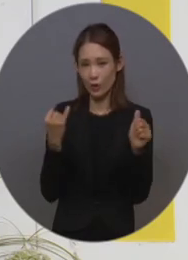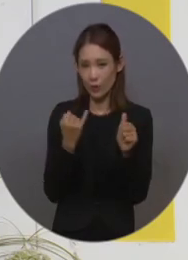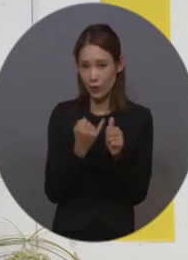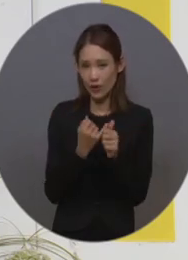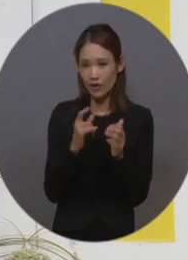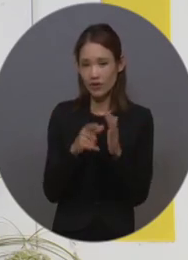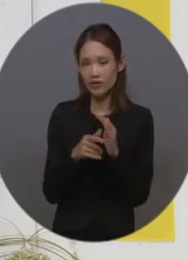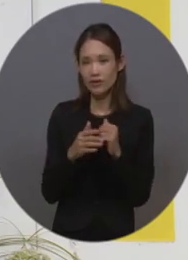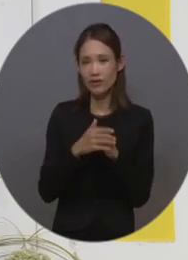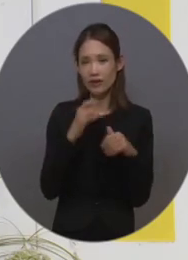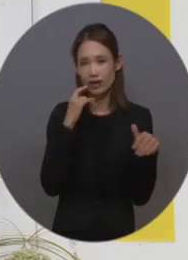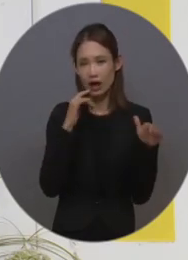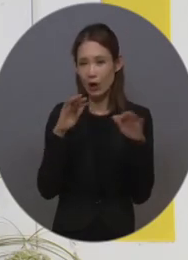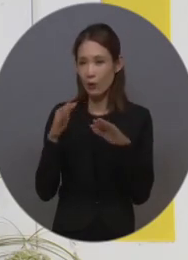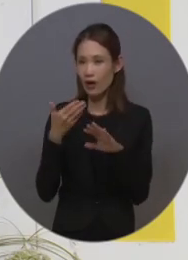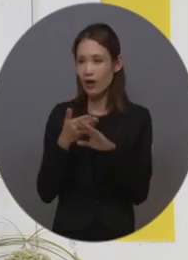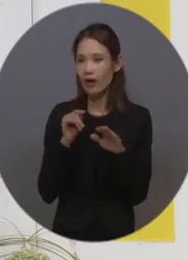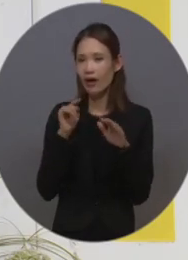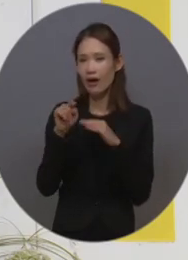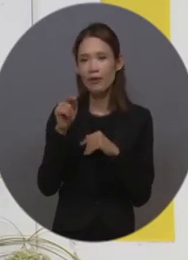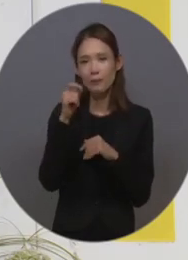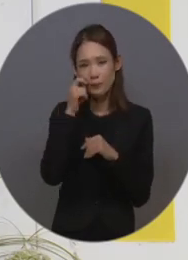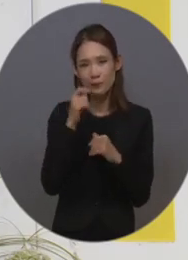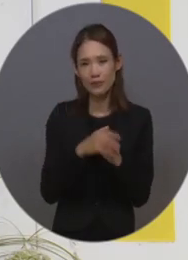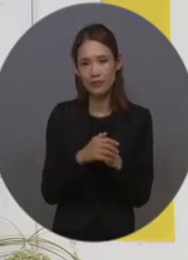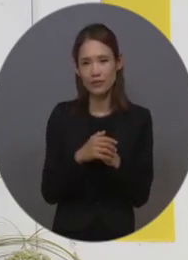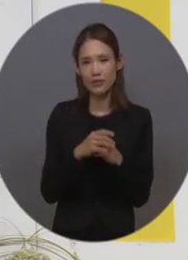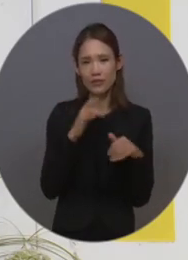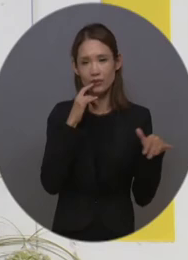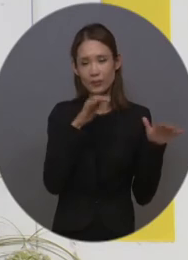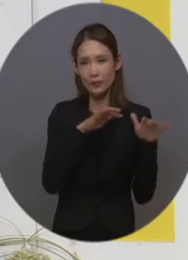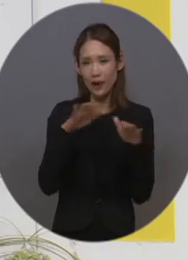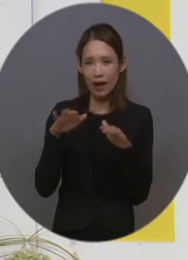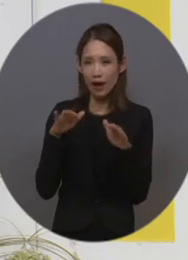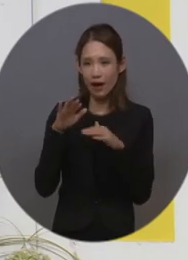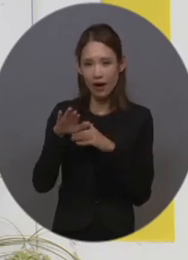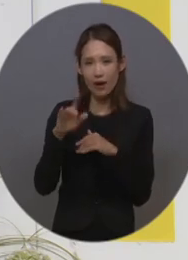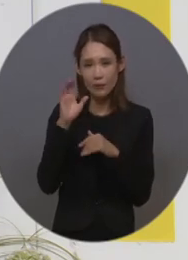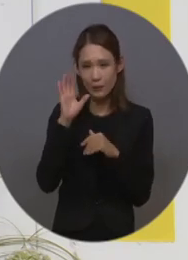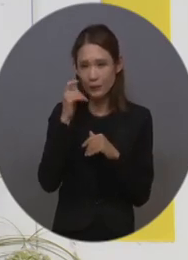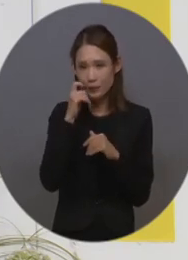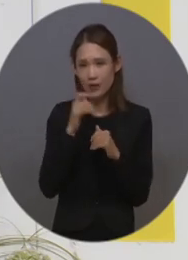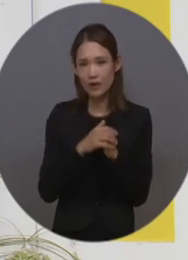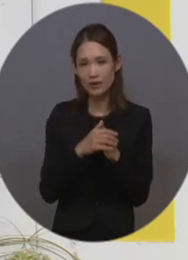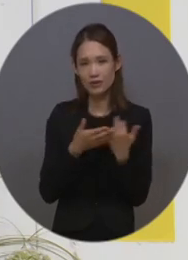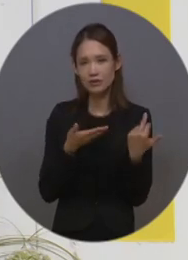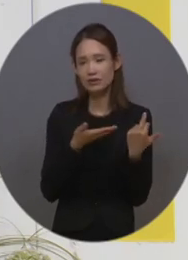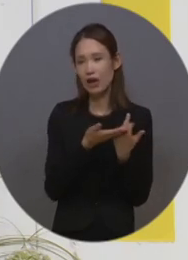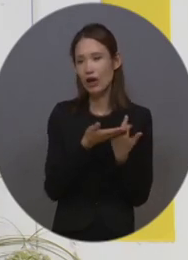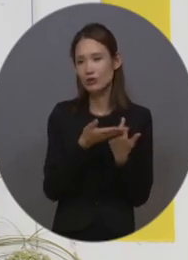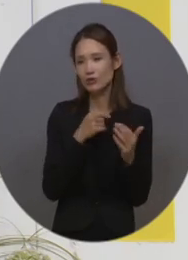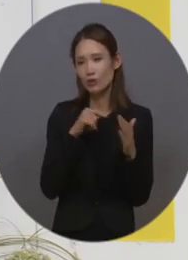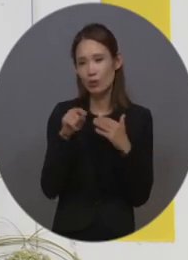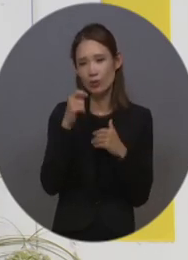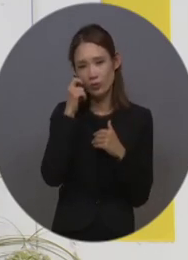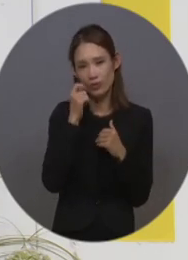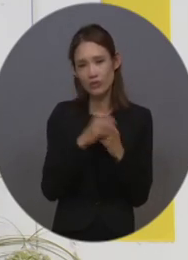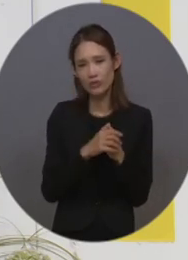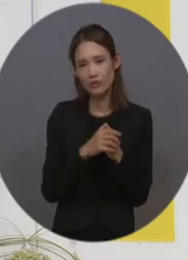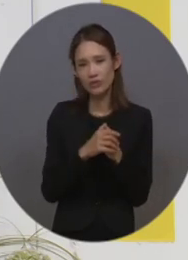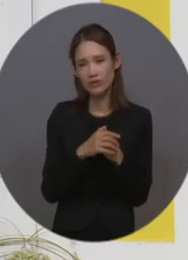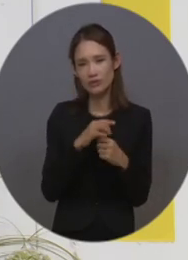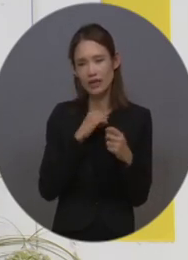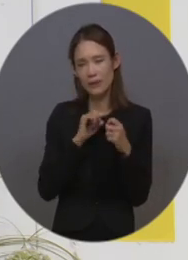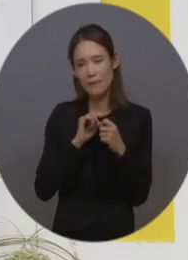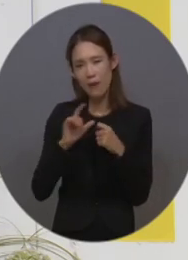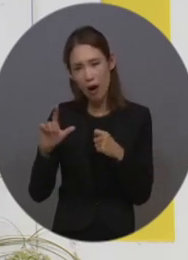그 당시만 해도 어디 해외 갈 수가 없었습니다. 바다 건너갈 수가 없어요. 네. 제주도도 갈 수가 없어요. 아. 그래서 제일 먼